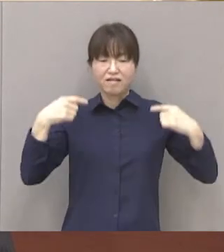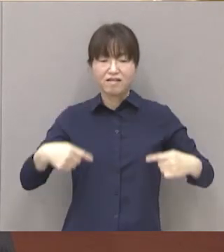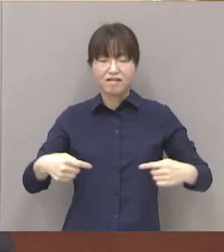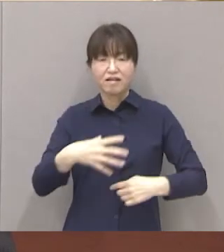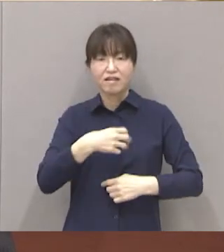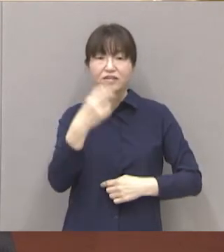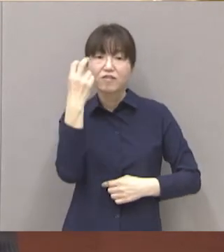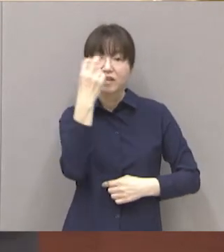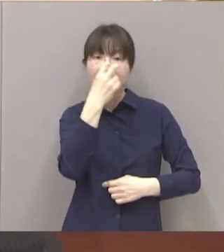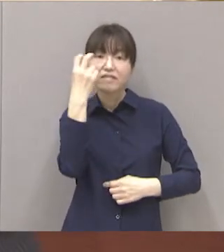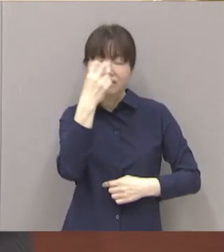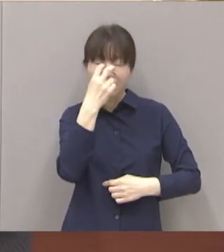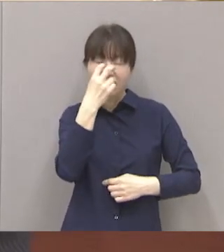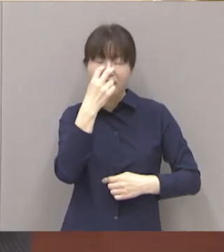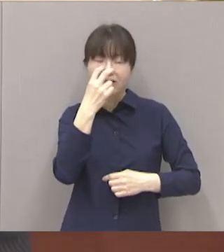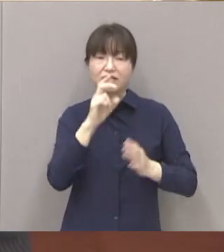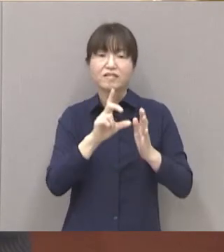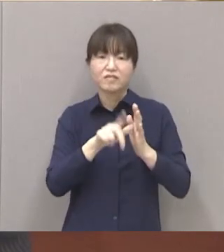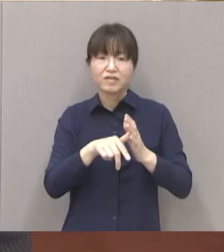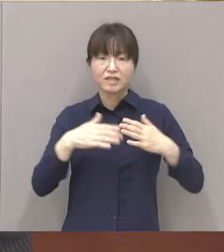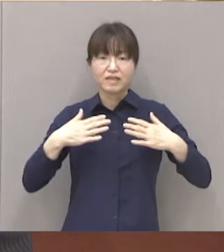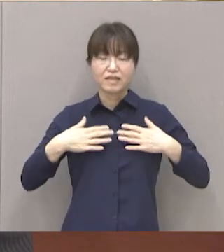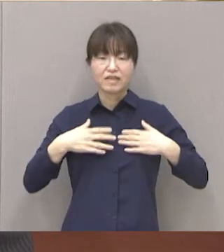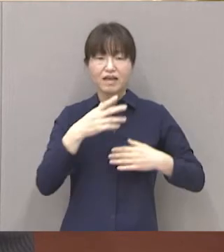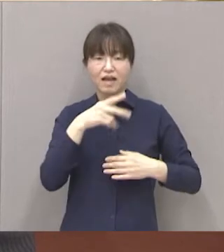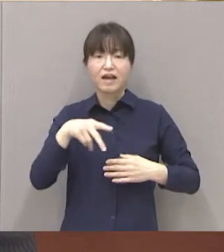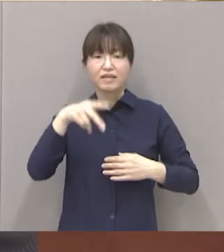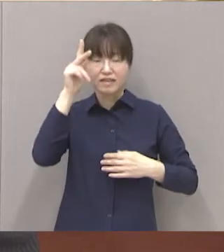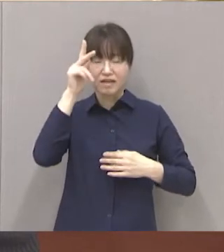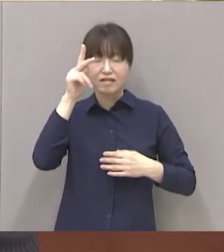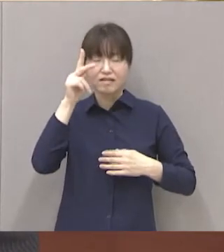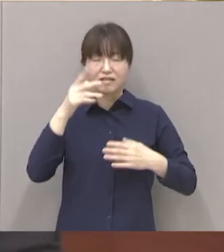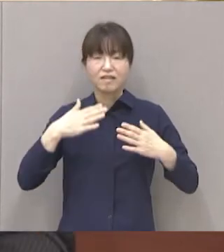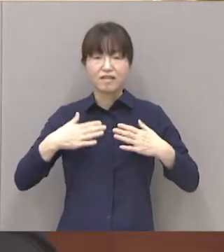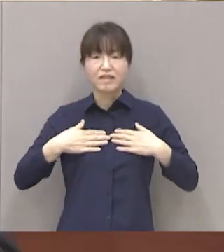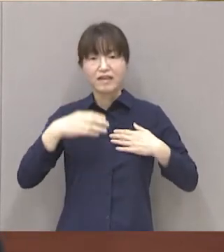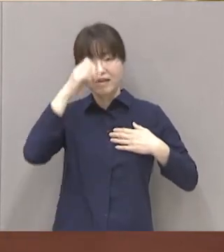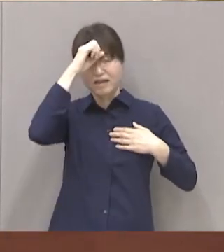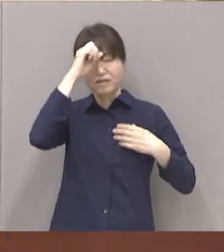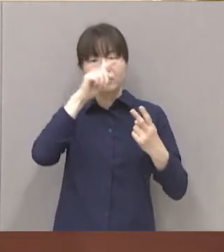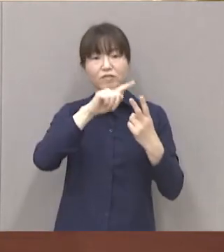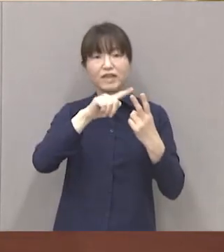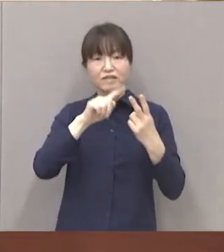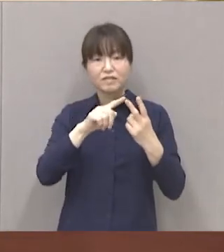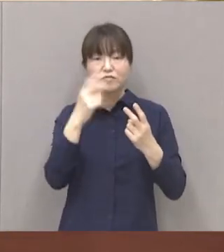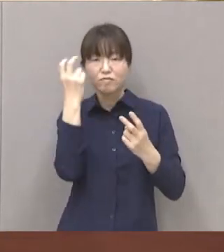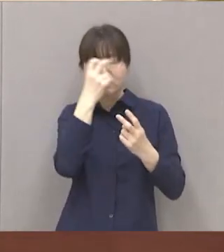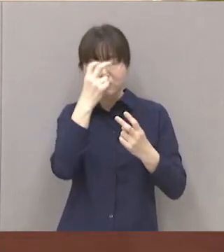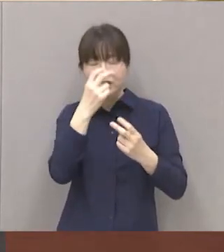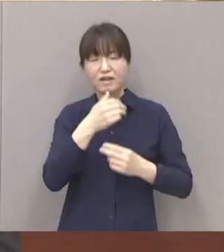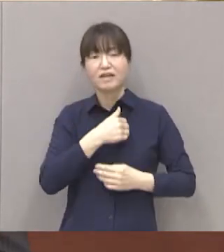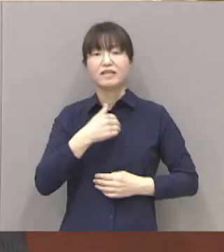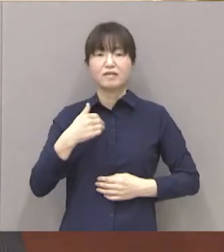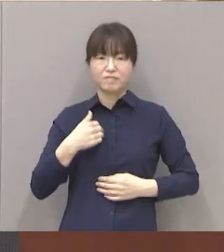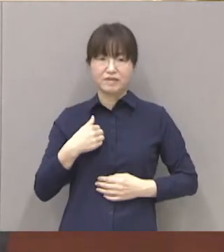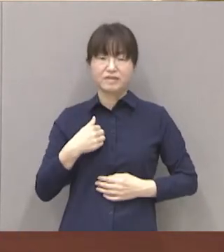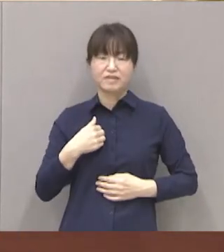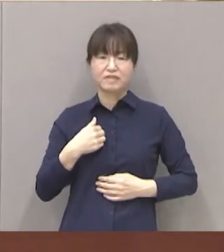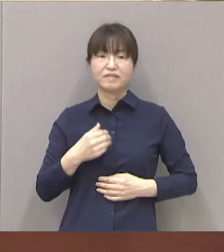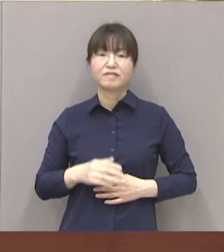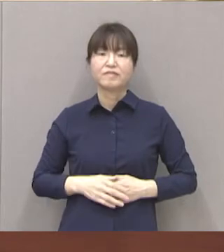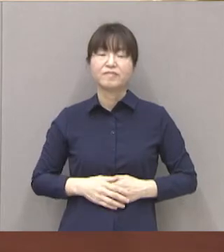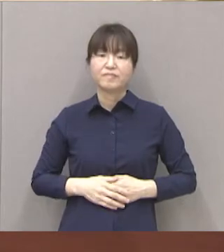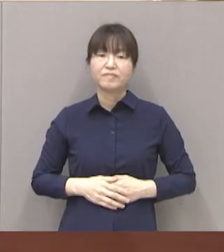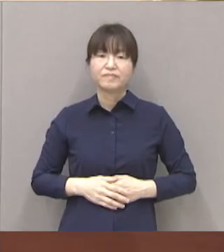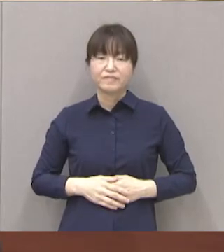と結核検診を同時に流心することができるようになります受信を御希望の方は8